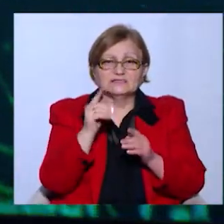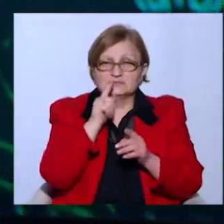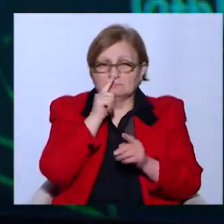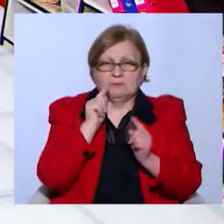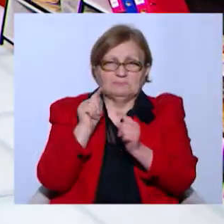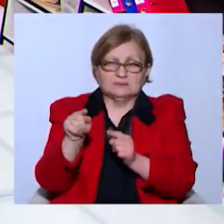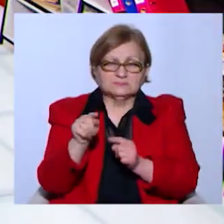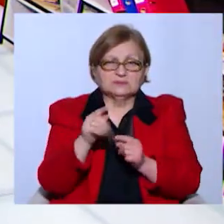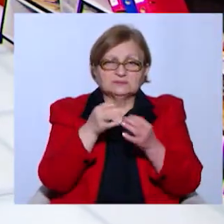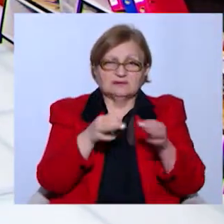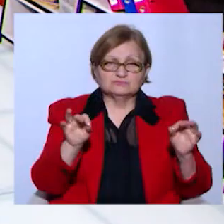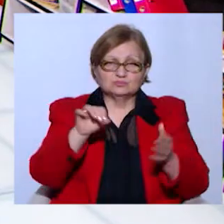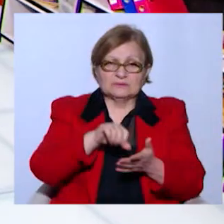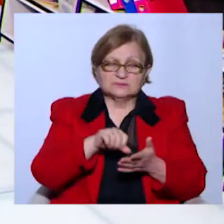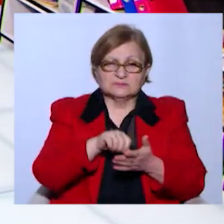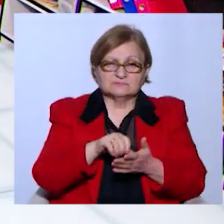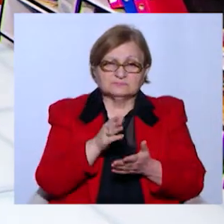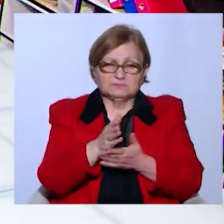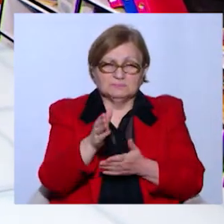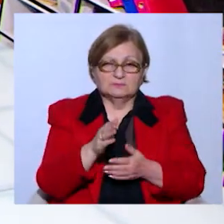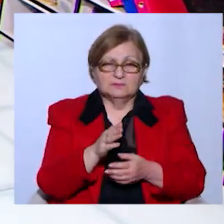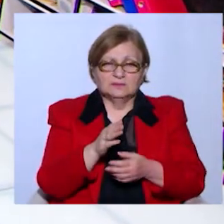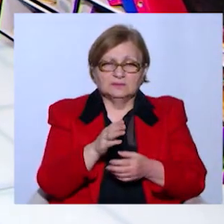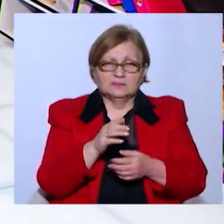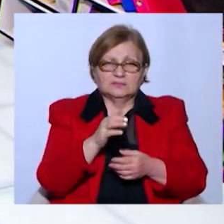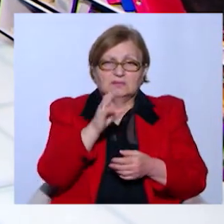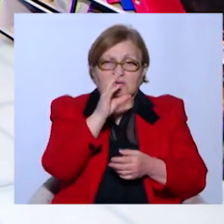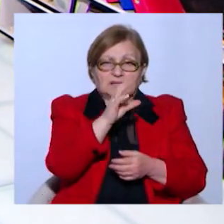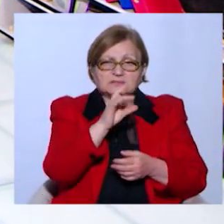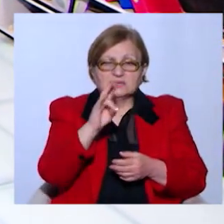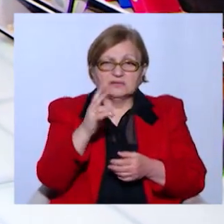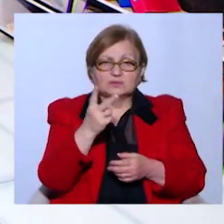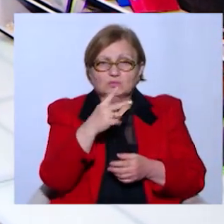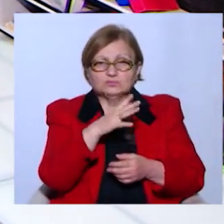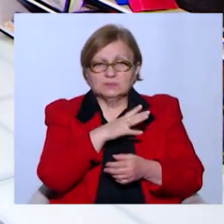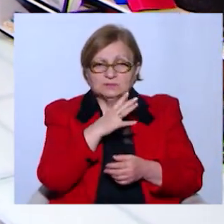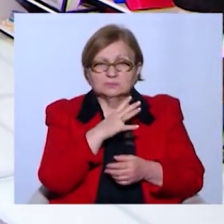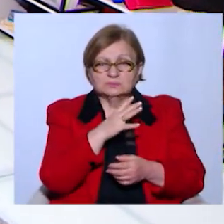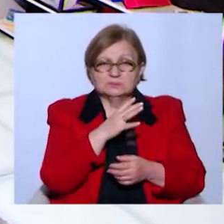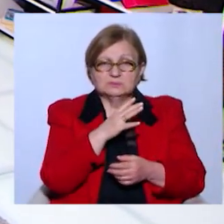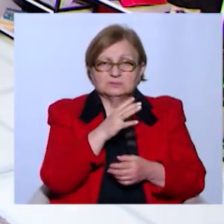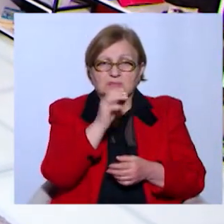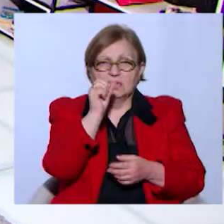თავისუფალი წევრის გარეშე. მაშასადამე ეს n-ი უნდა იყოს